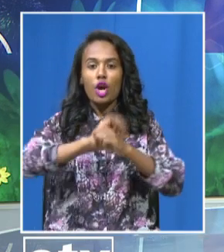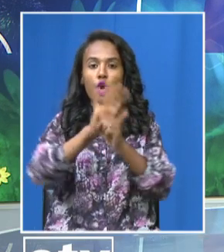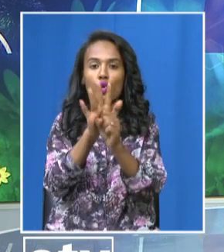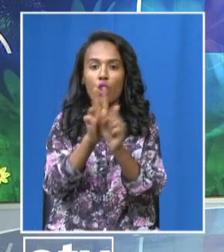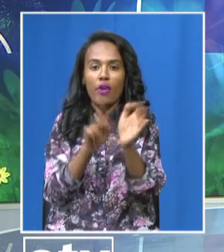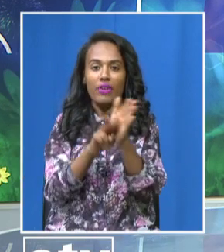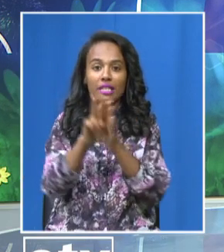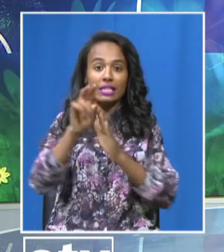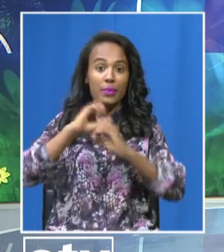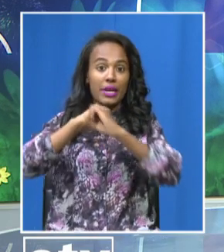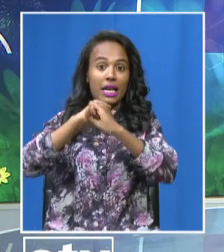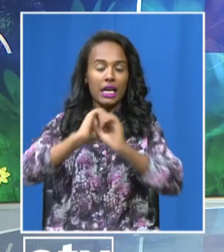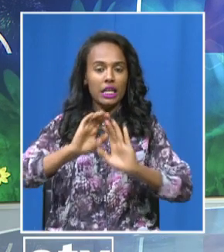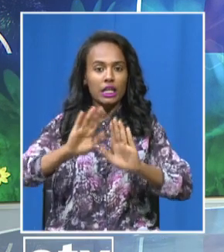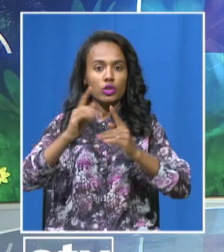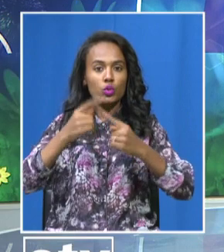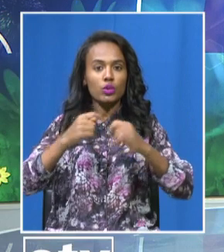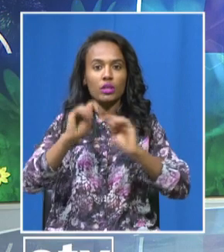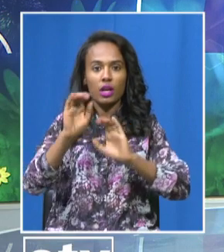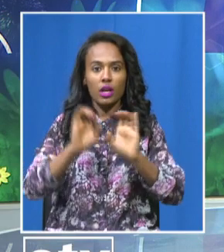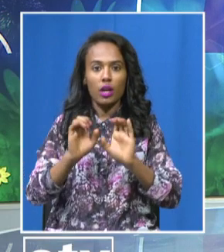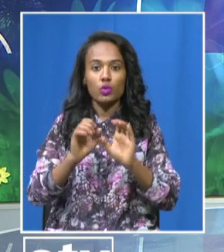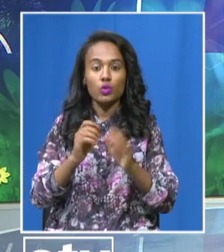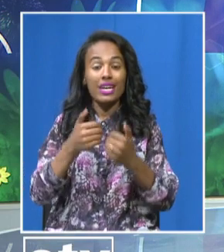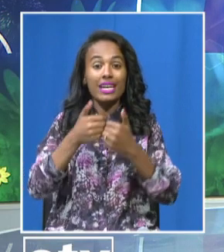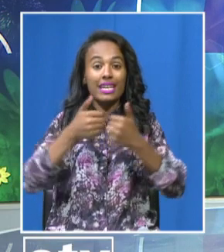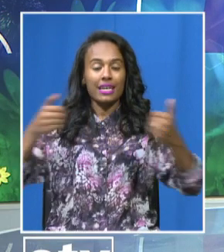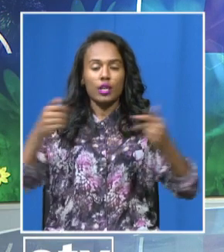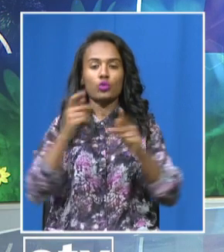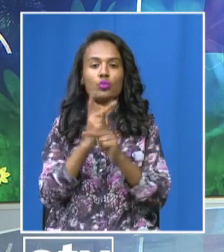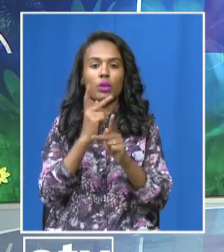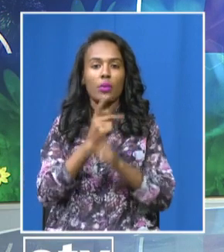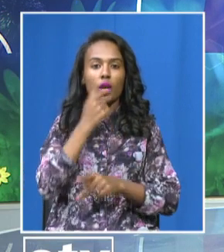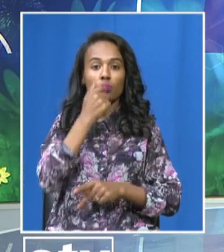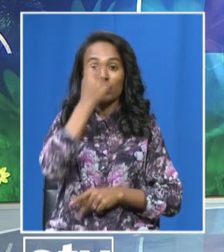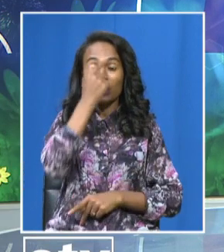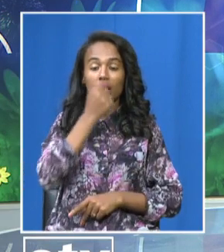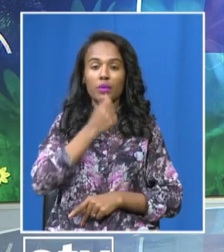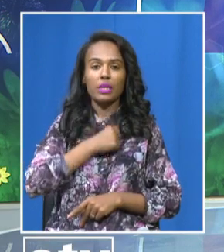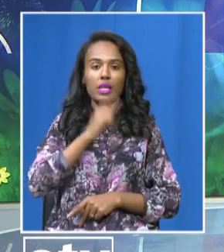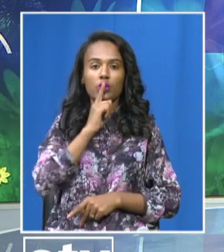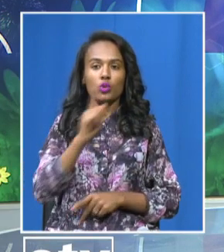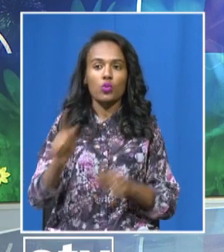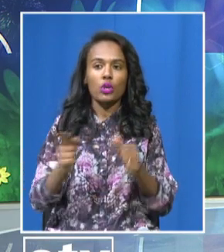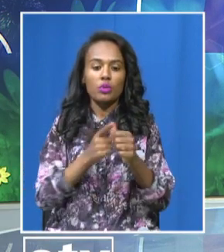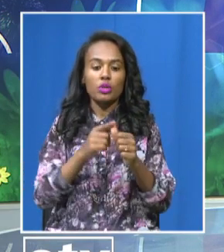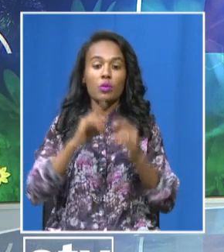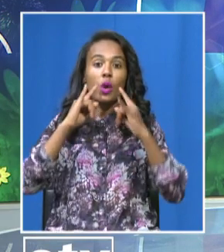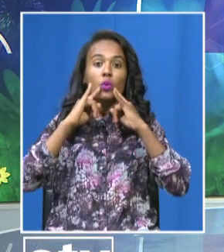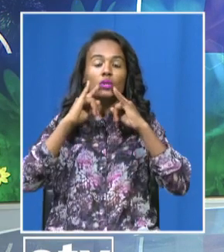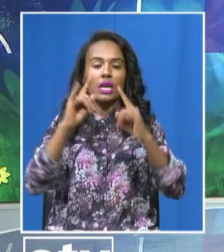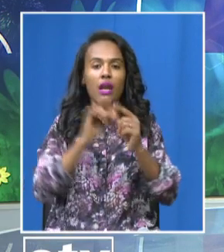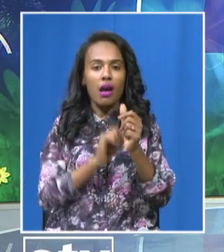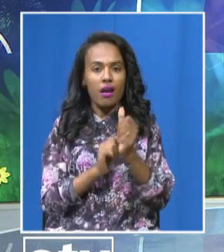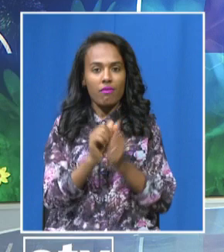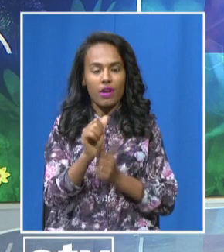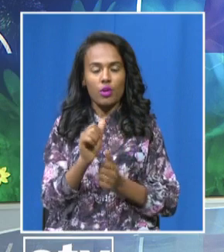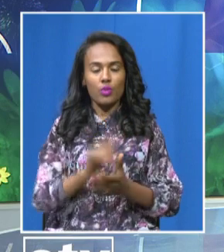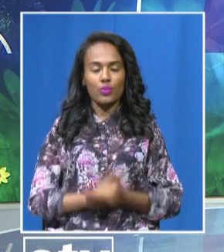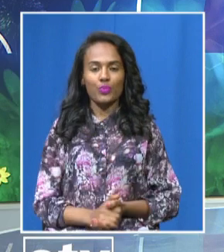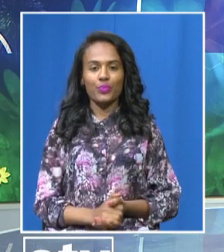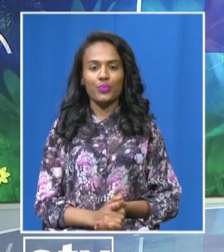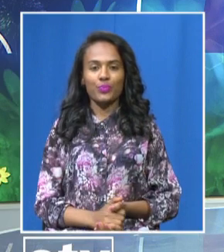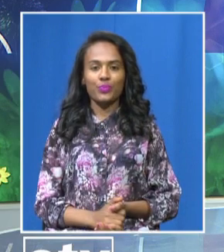ቫይረስን ለመከላከል የራሳችሁን ጥረት ታደርጋላችሁ፣ ርቀታችሁንም ጠብቃላችሁ ለእምነታችን ነው። ወደ መጀመሪያው ዜና አልፋለሁ።